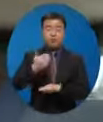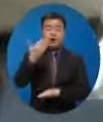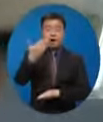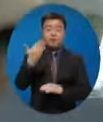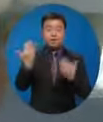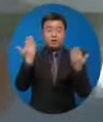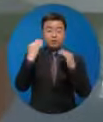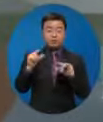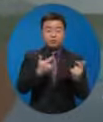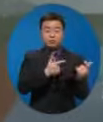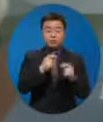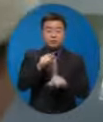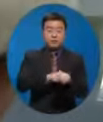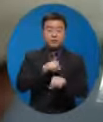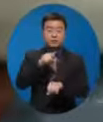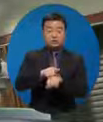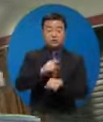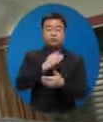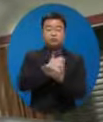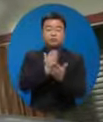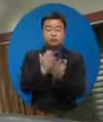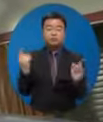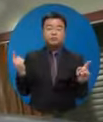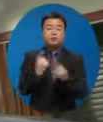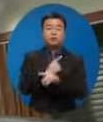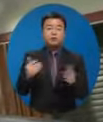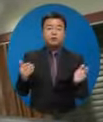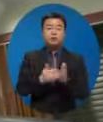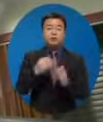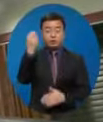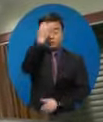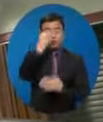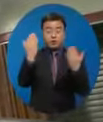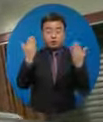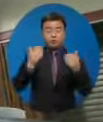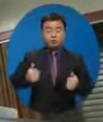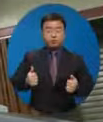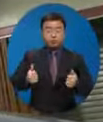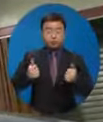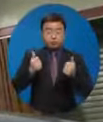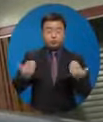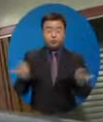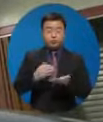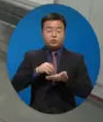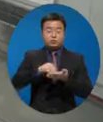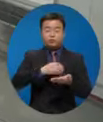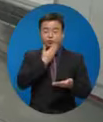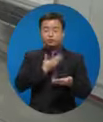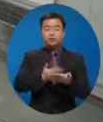변경했습니다. 고졸 취업이 새로운 명제로 떠오르면서 특성화고들은